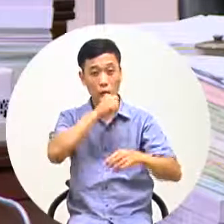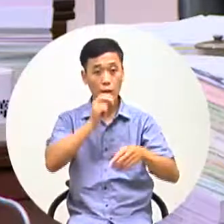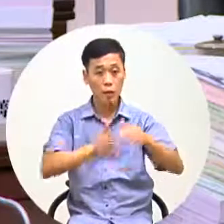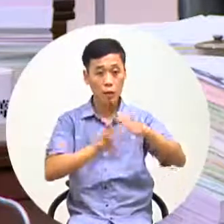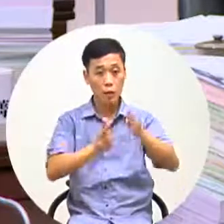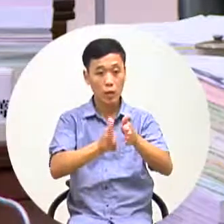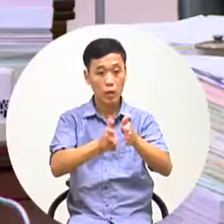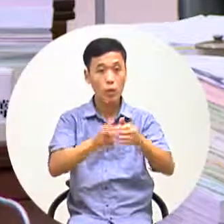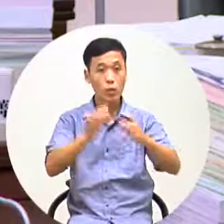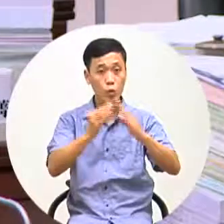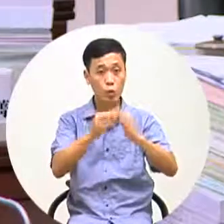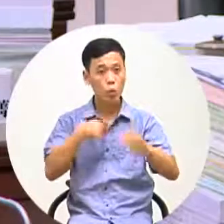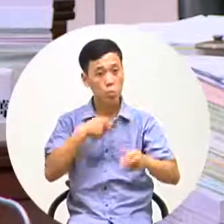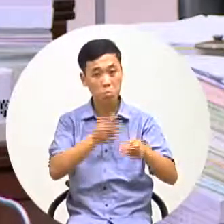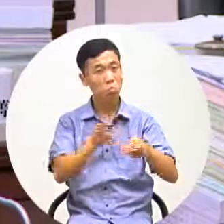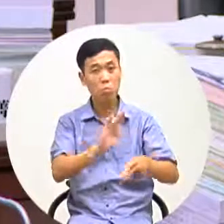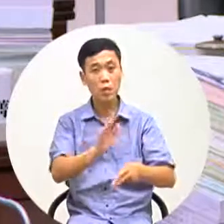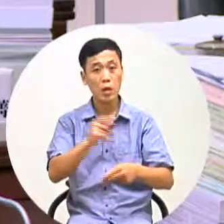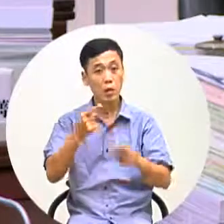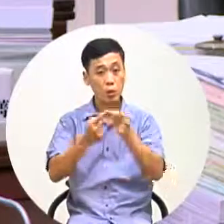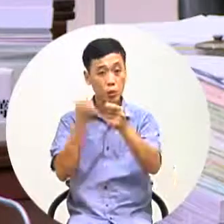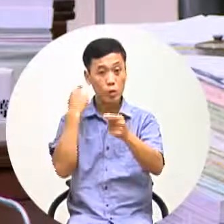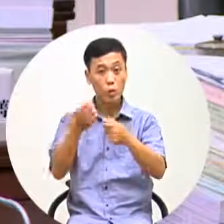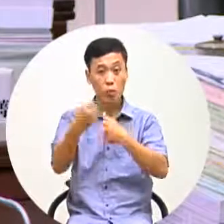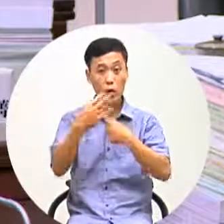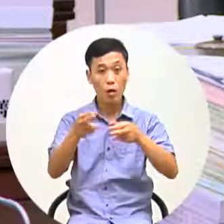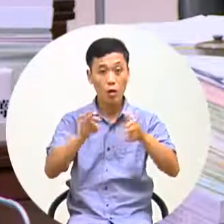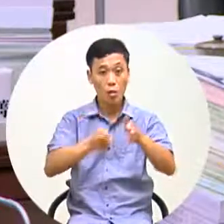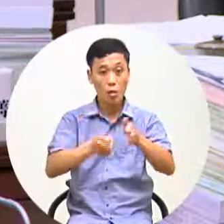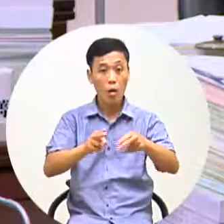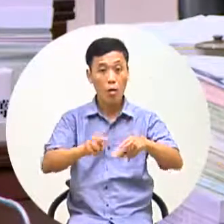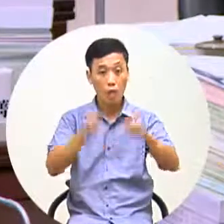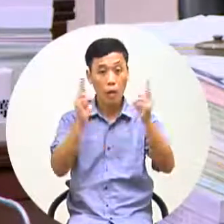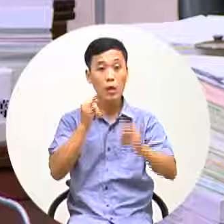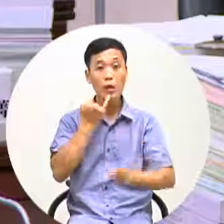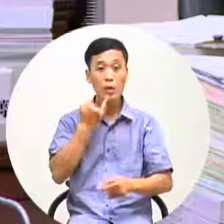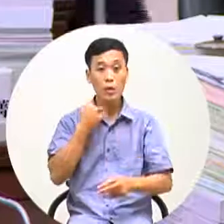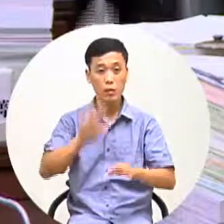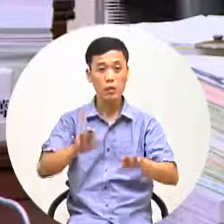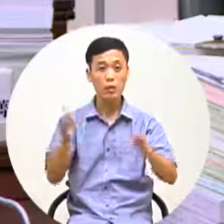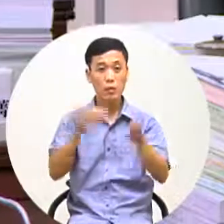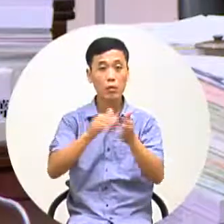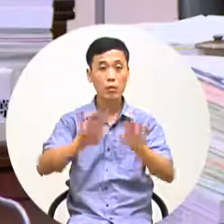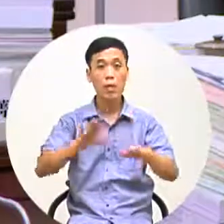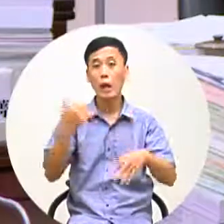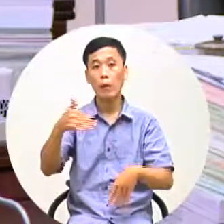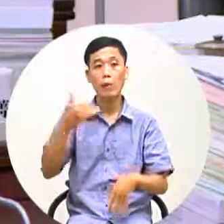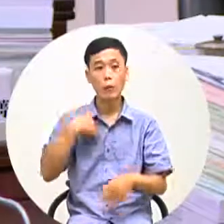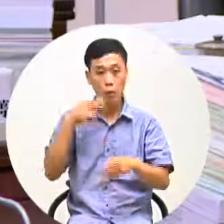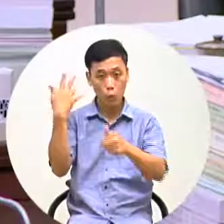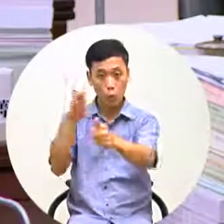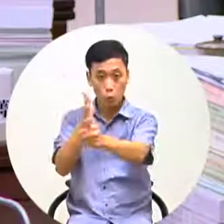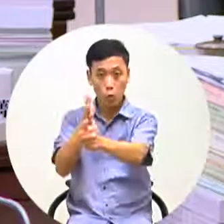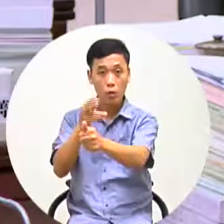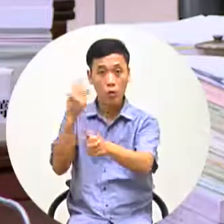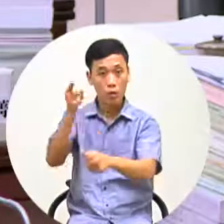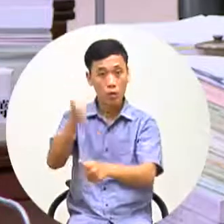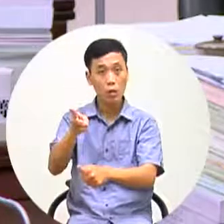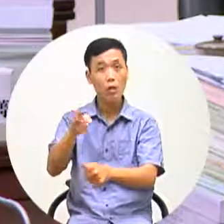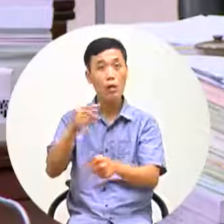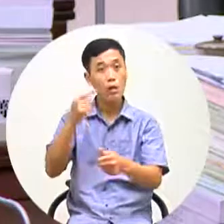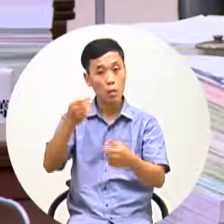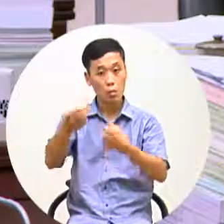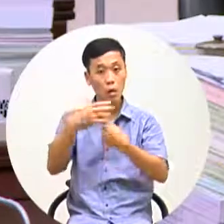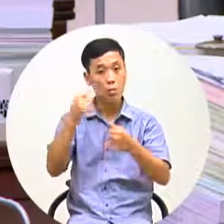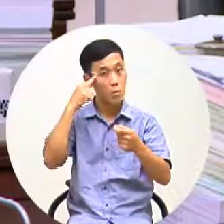在还没通车，然后我又再一次询问，他说明年的八月底一定通车。好、哦，那我再